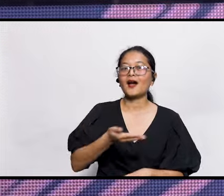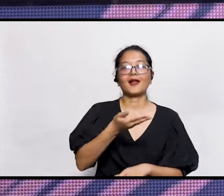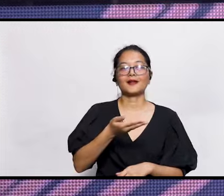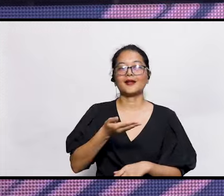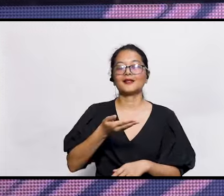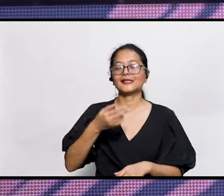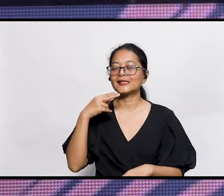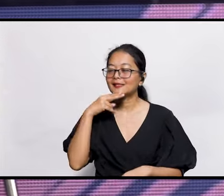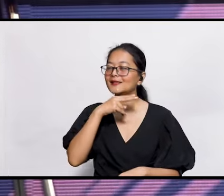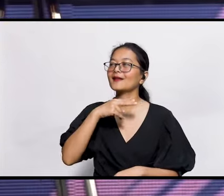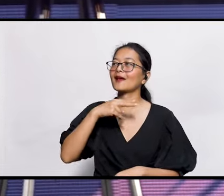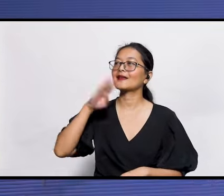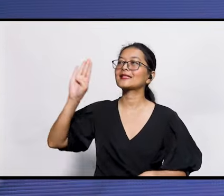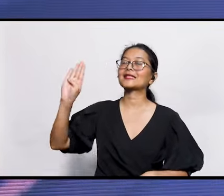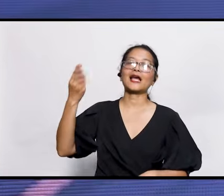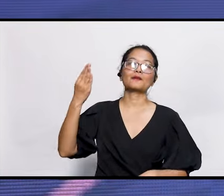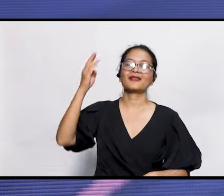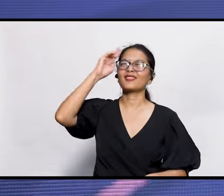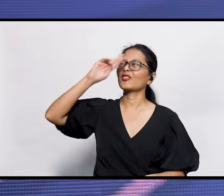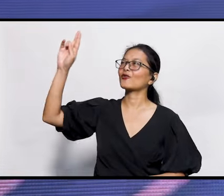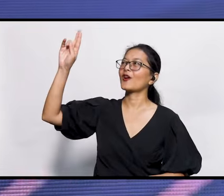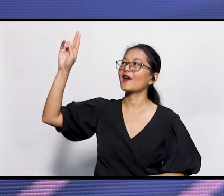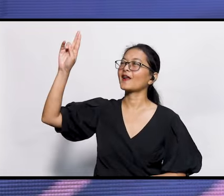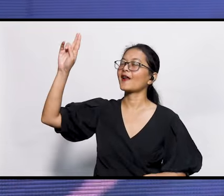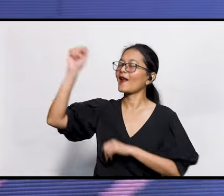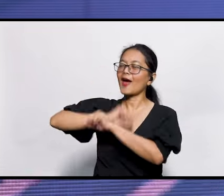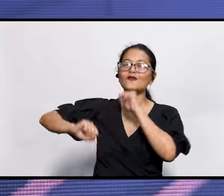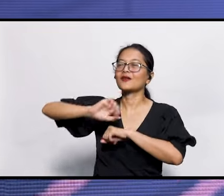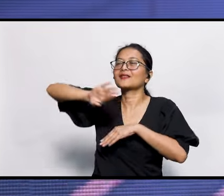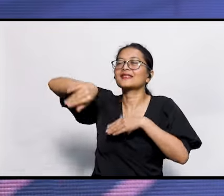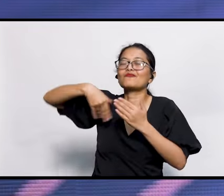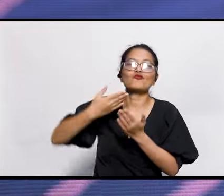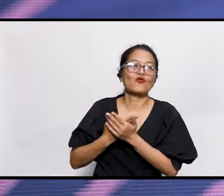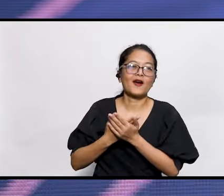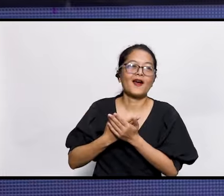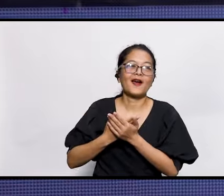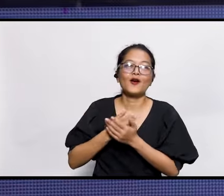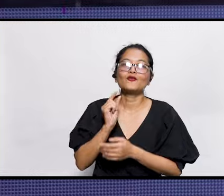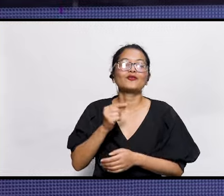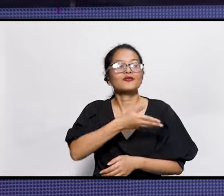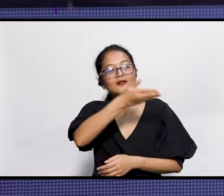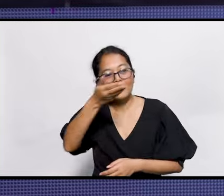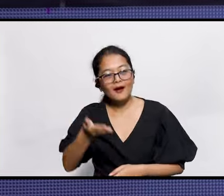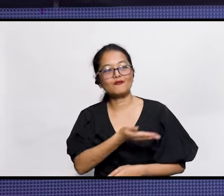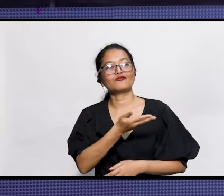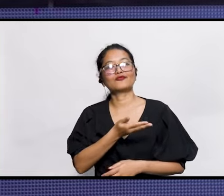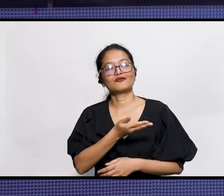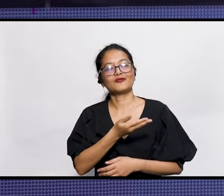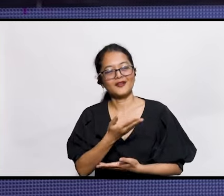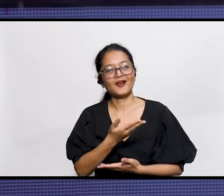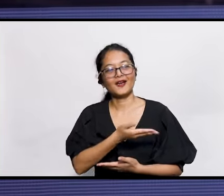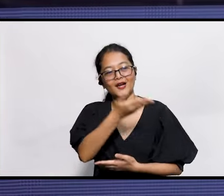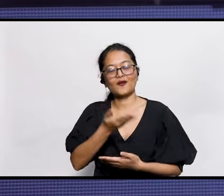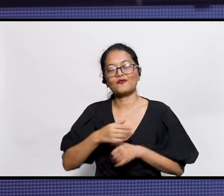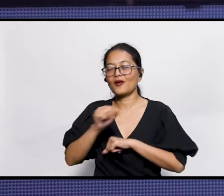sabbat you izinkan The Lord of sabbat doing Everything just for you and for me yang anda lakukan